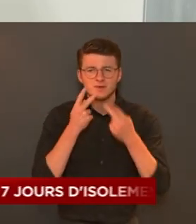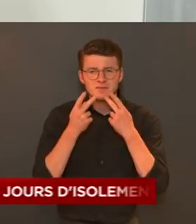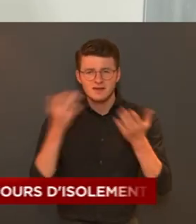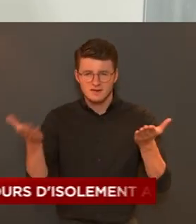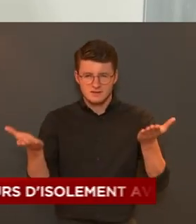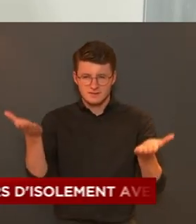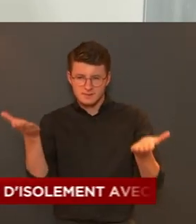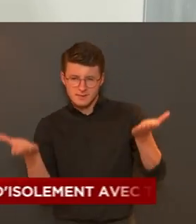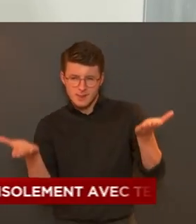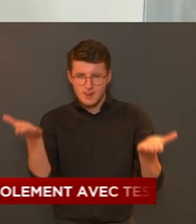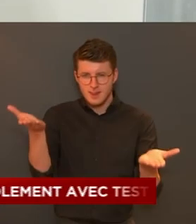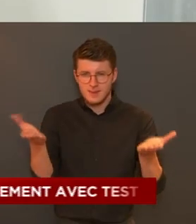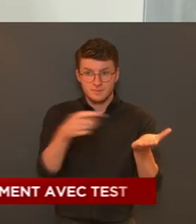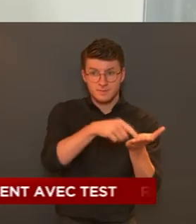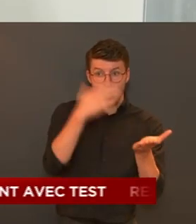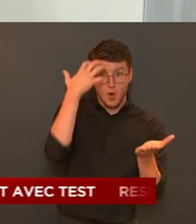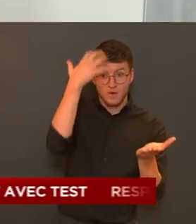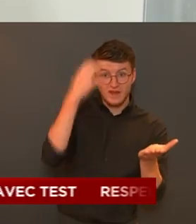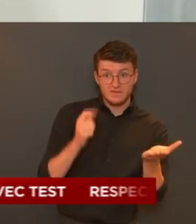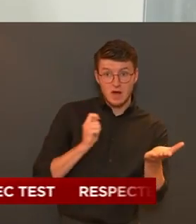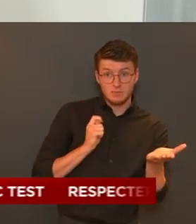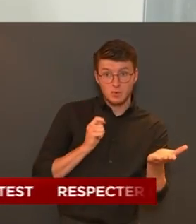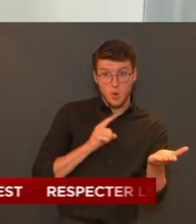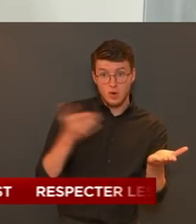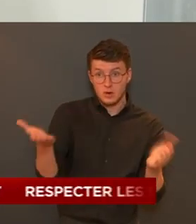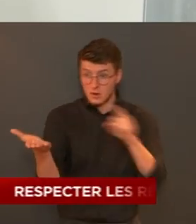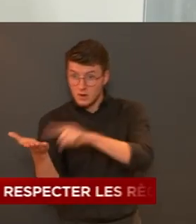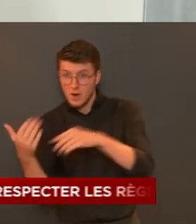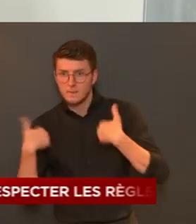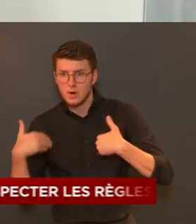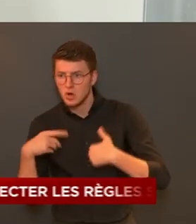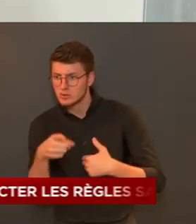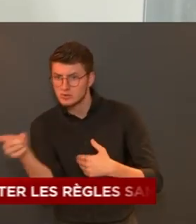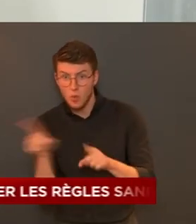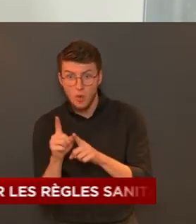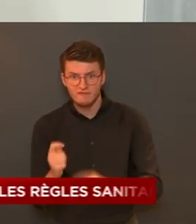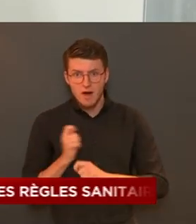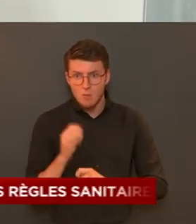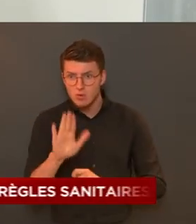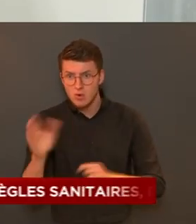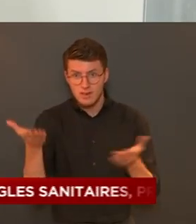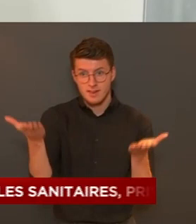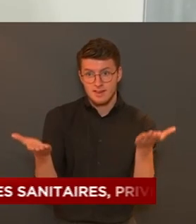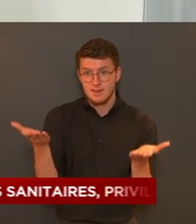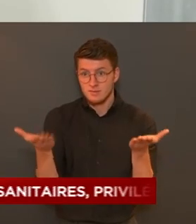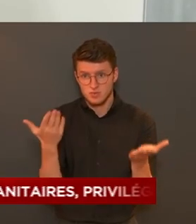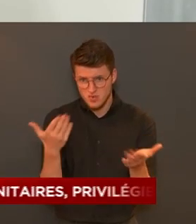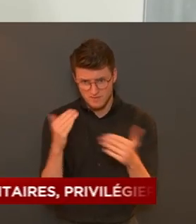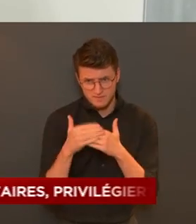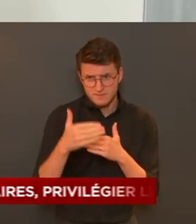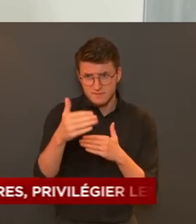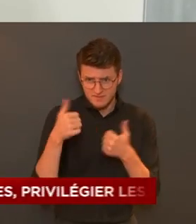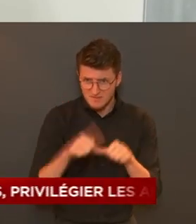la responsabilité individuelle. Et aujourd'hui, c'est encore comme ça. Les pouvoirs publics doivent faire leur travail, c'est